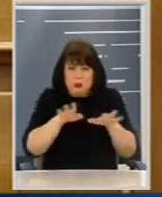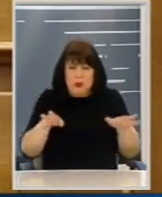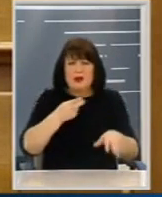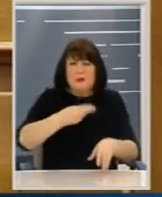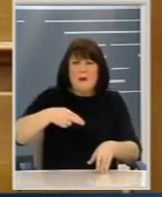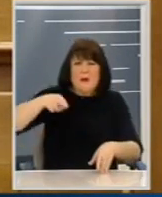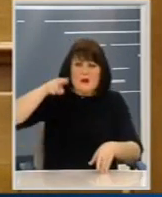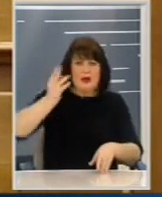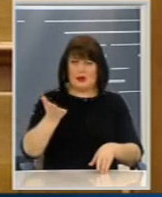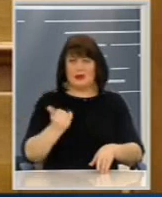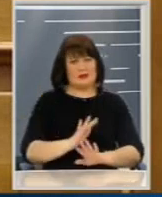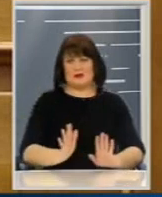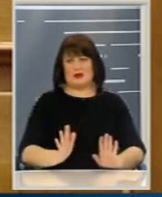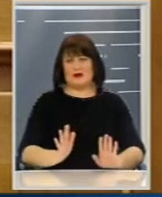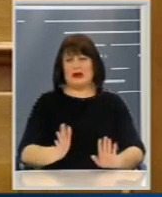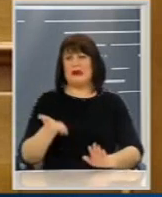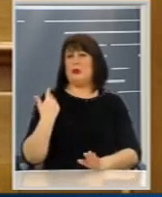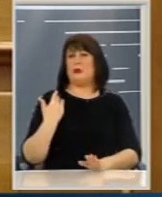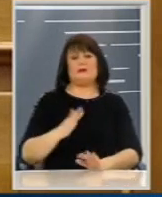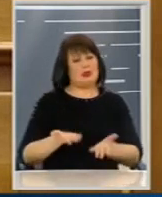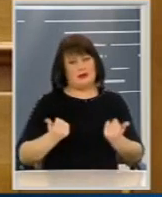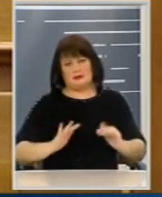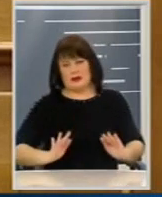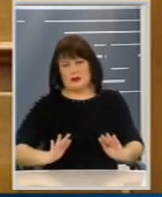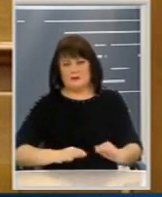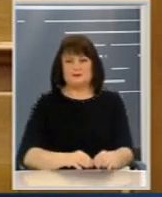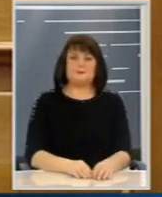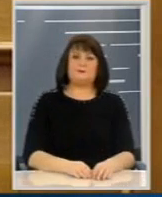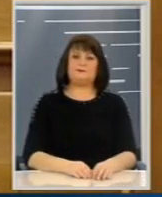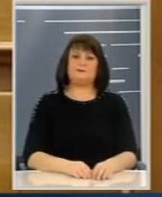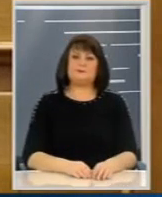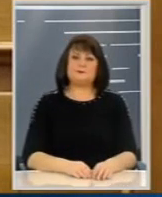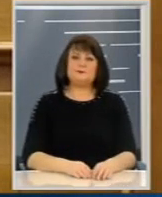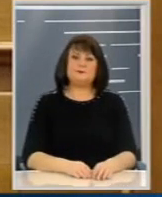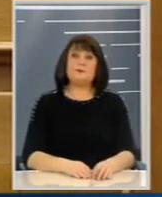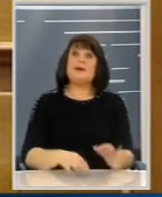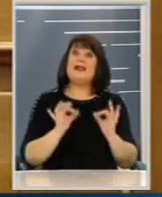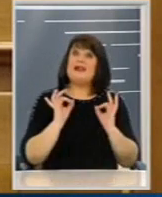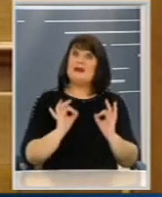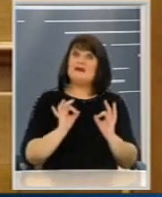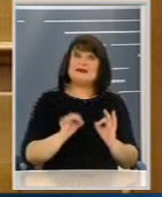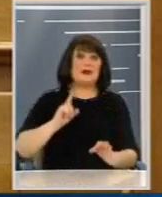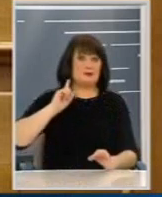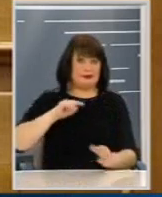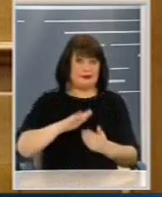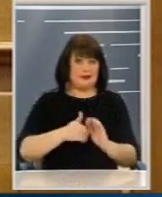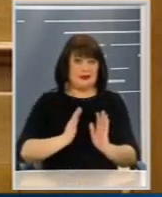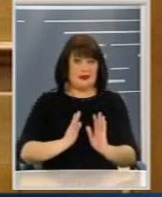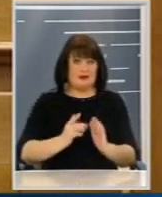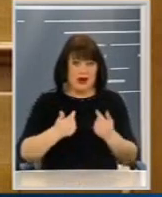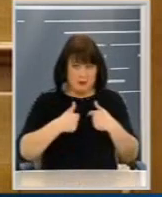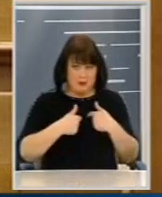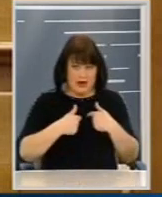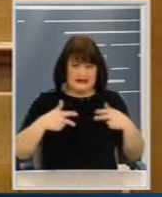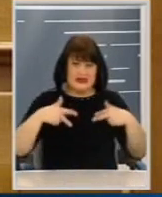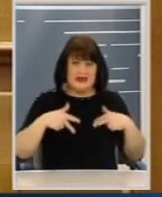της εγκληματικότητας το τελευταίο διάστημα. Και βεβαίως δεν υπάρχει αδιαφορία από την πλευρά της κυβέρνησης